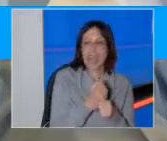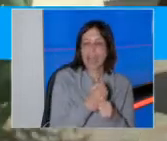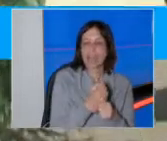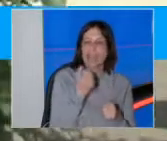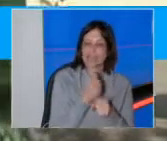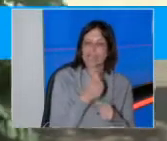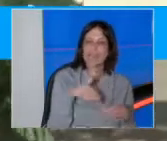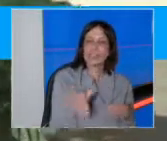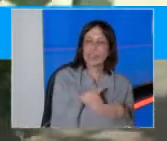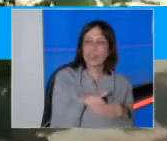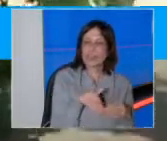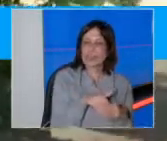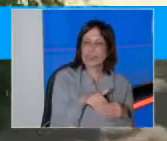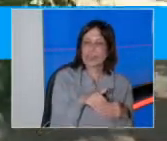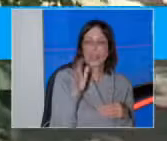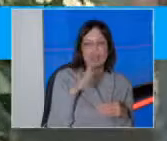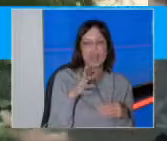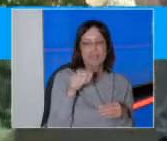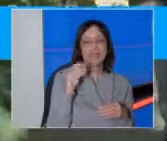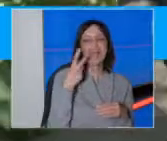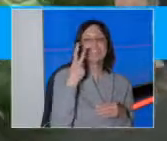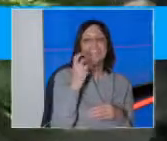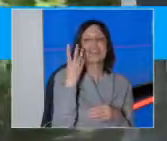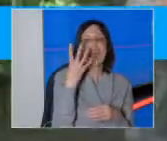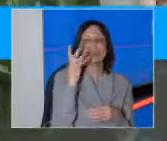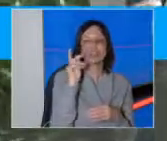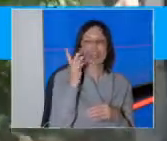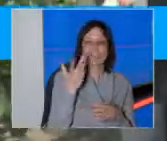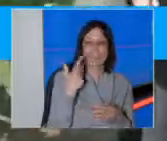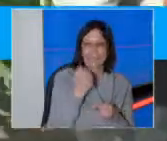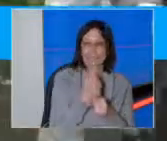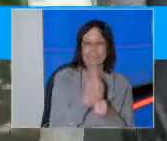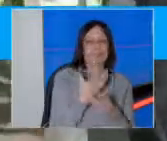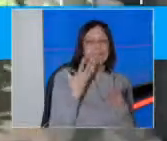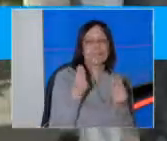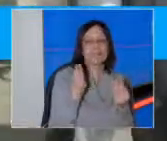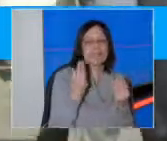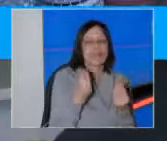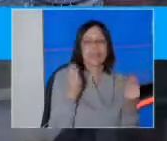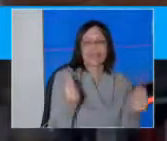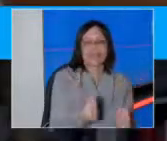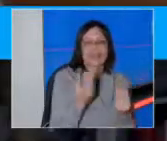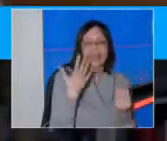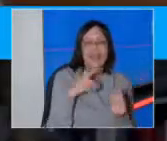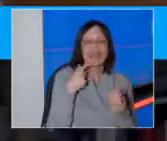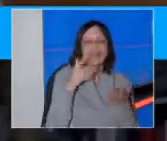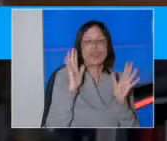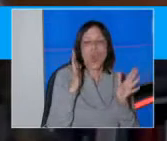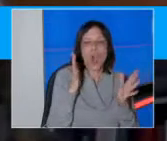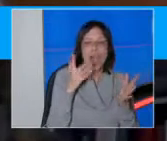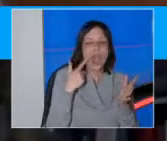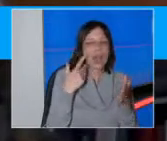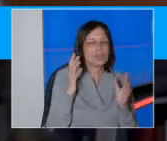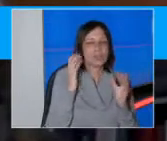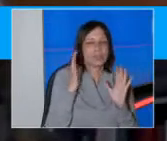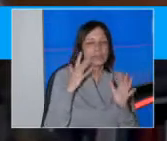עסקה בזנות, הייתה במעגל הזנות 24 שנים. מה היא לא עברה האישה הזאת? זה פשוט היה נורא